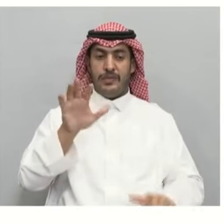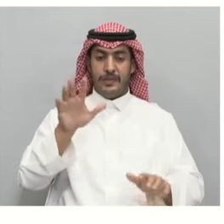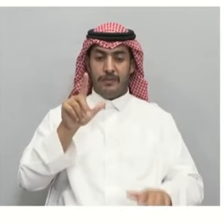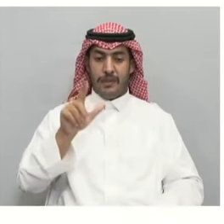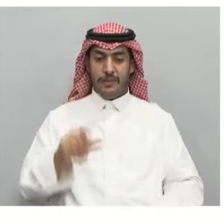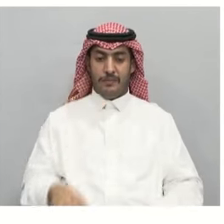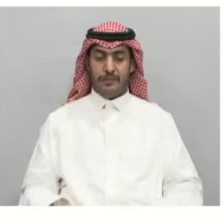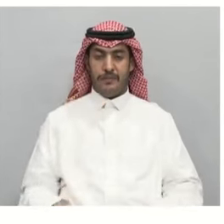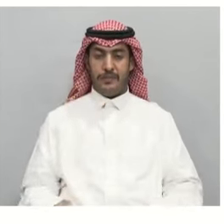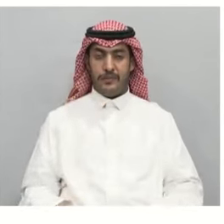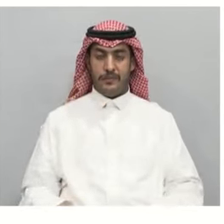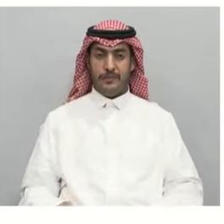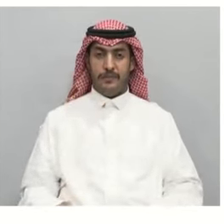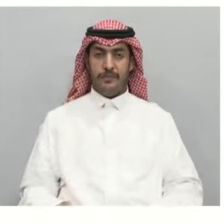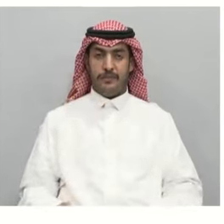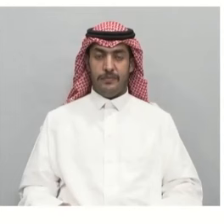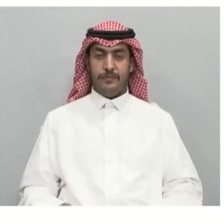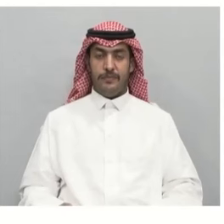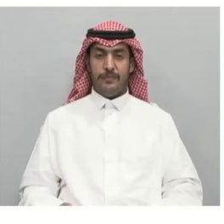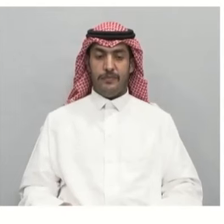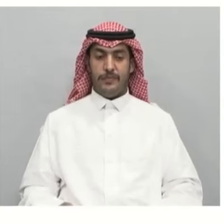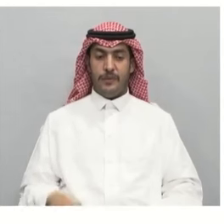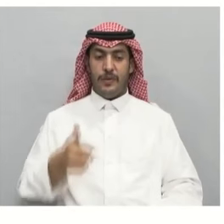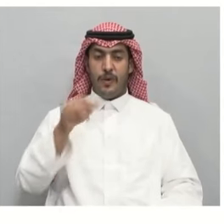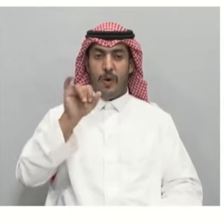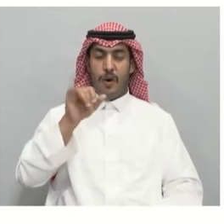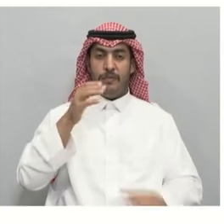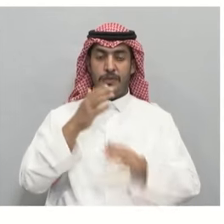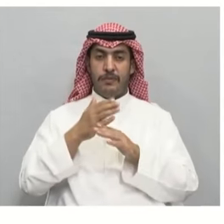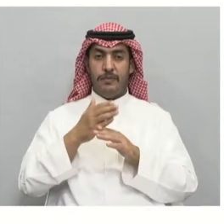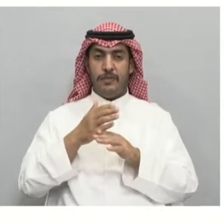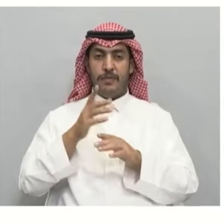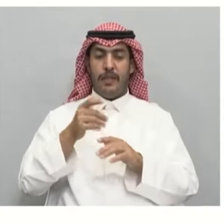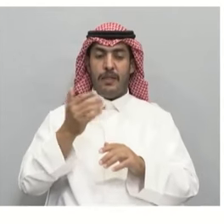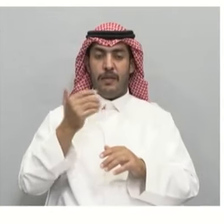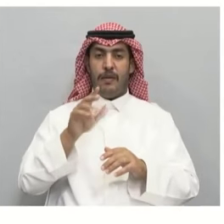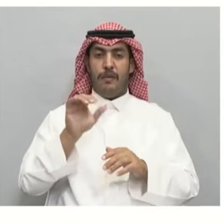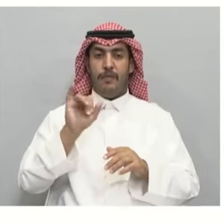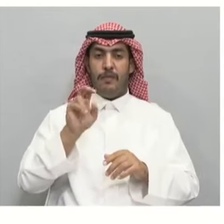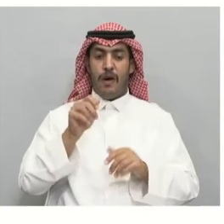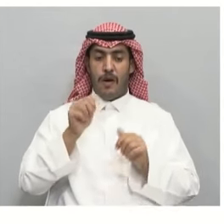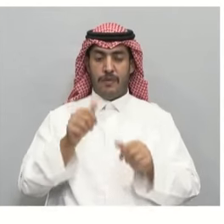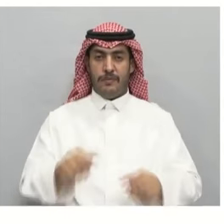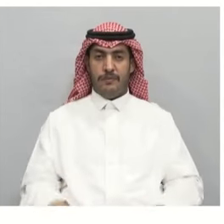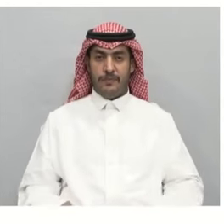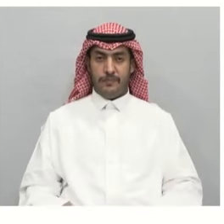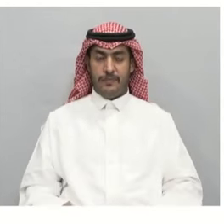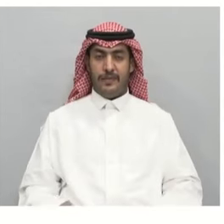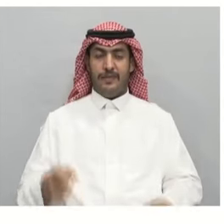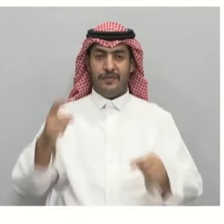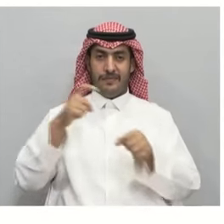17 ليش ايضا اوم لانه طالب المقاومه